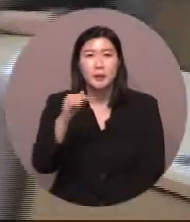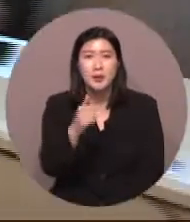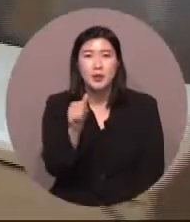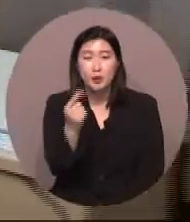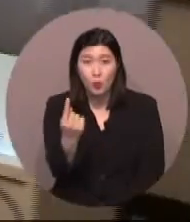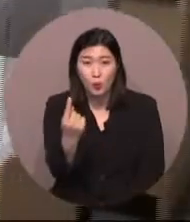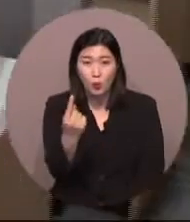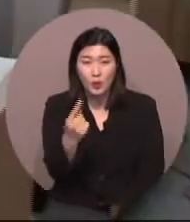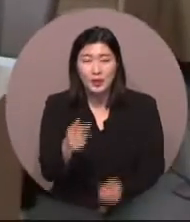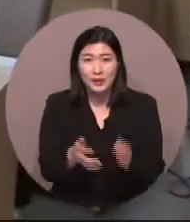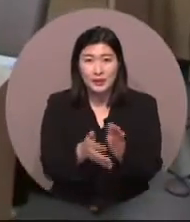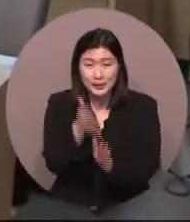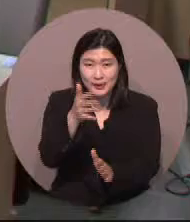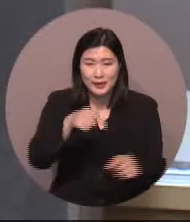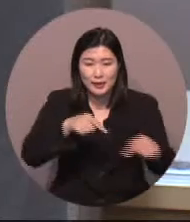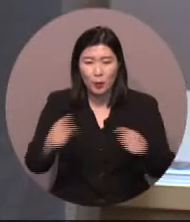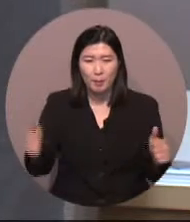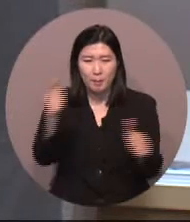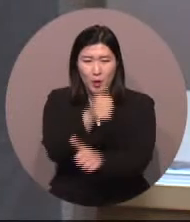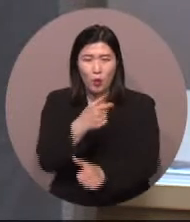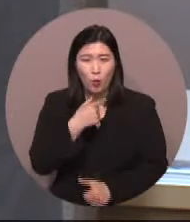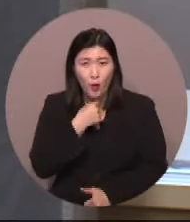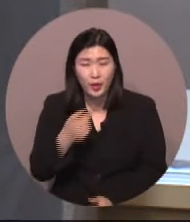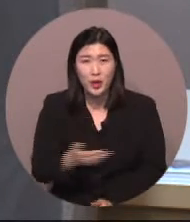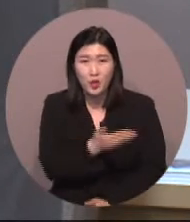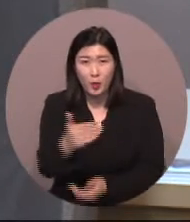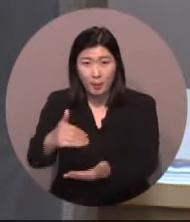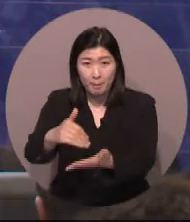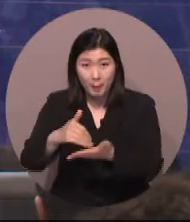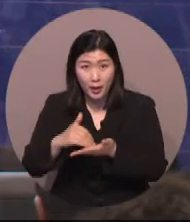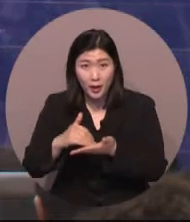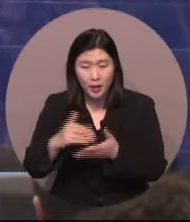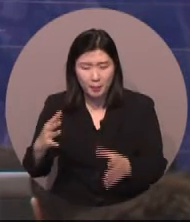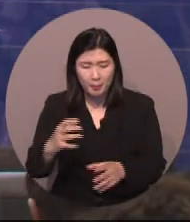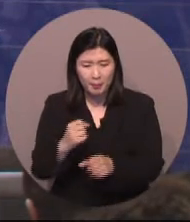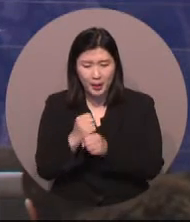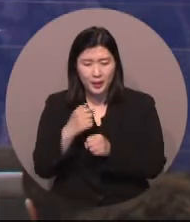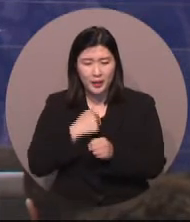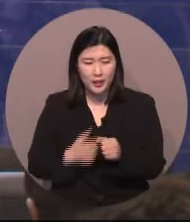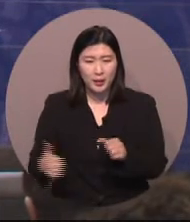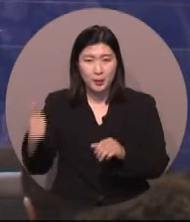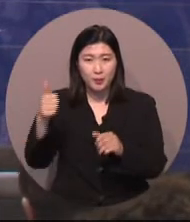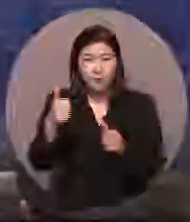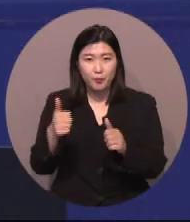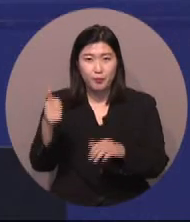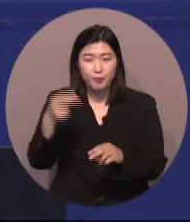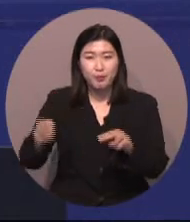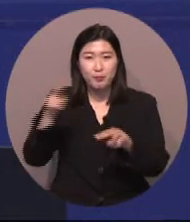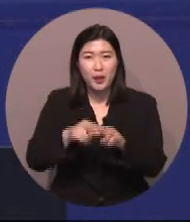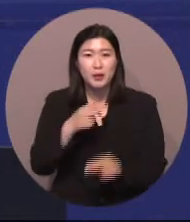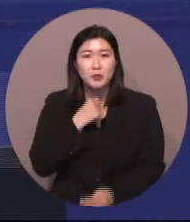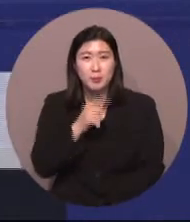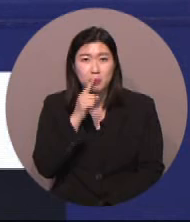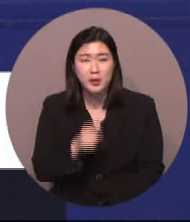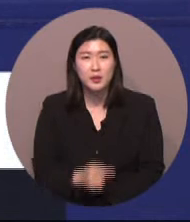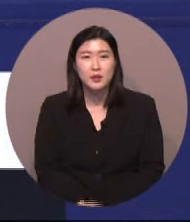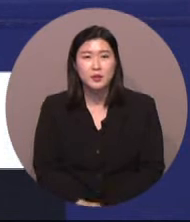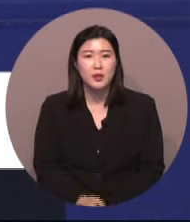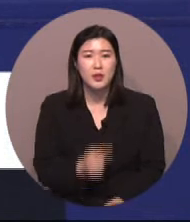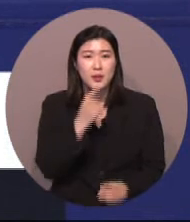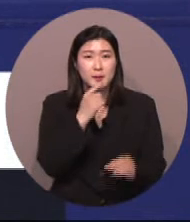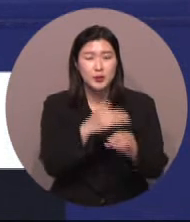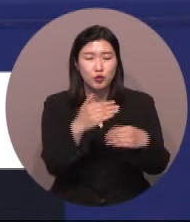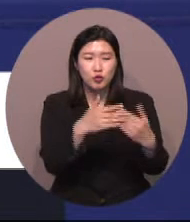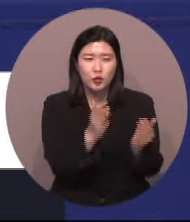시정 교체를 향한 시민들의 열망에 부응해 본선을 승리로 이끌겠다는 포부를 밝혔습니다. 민주당의 후보로